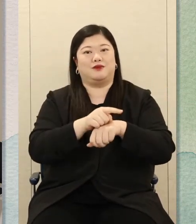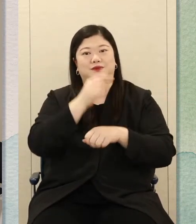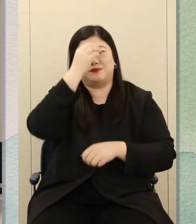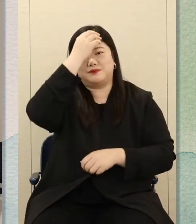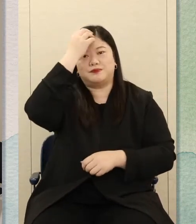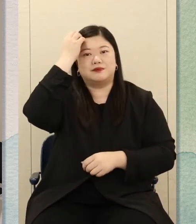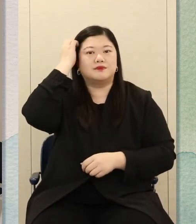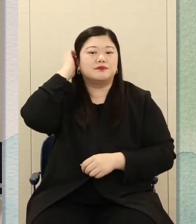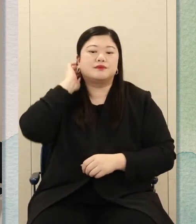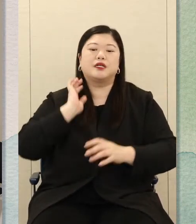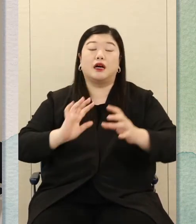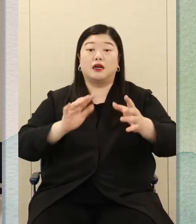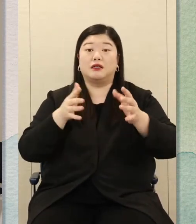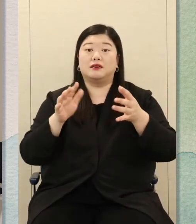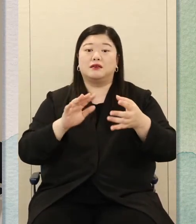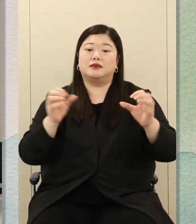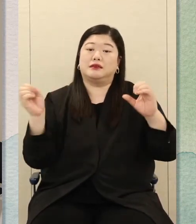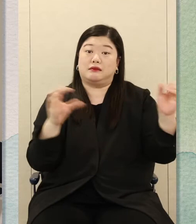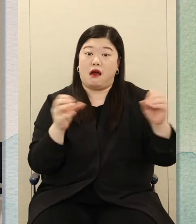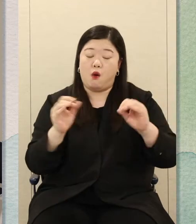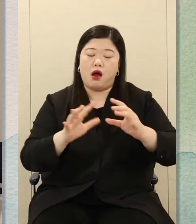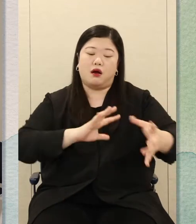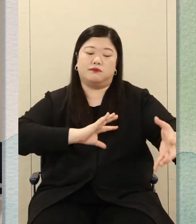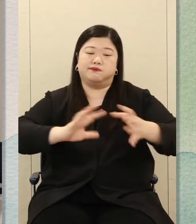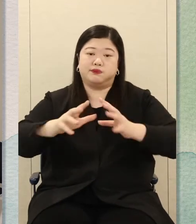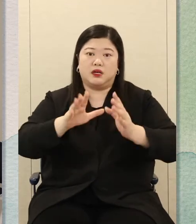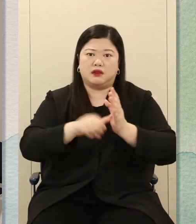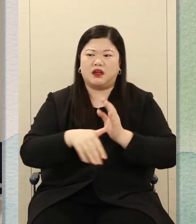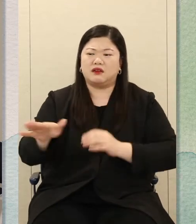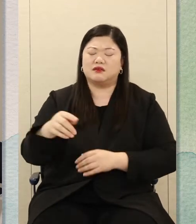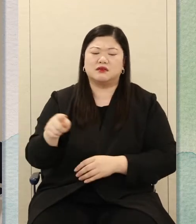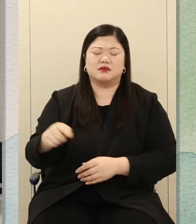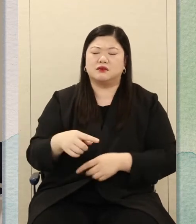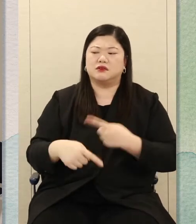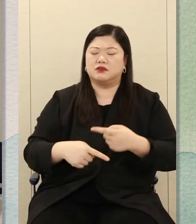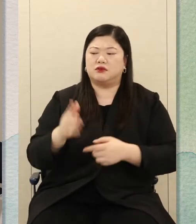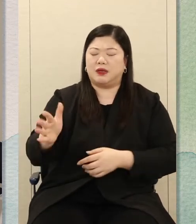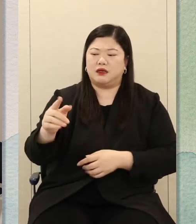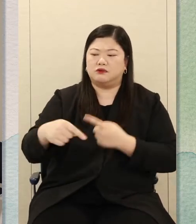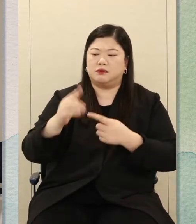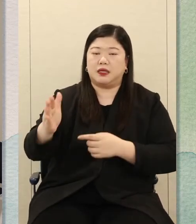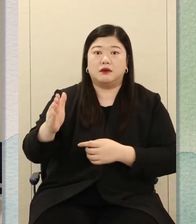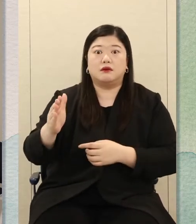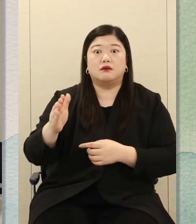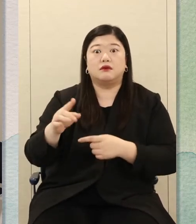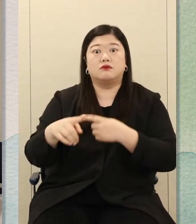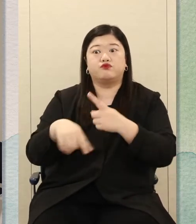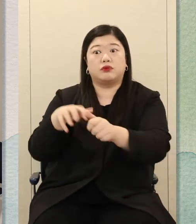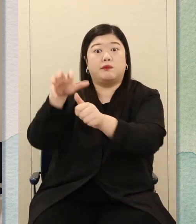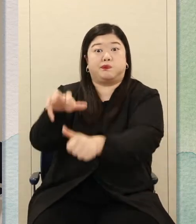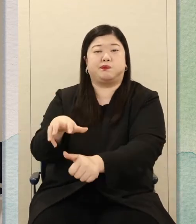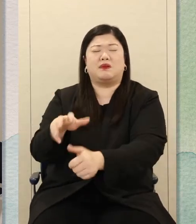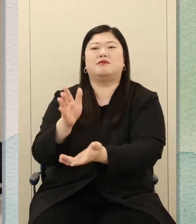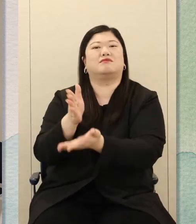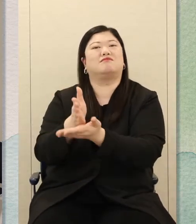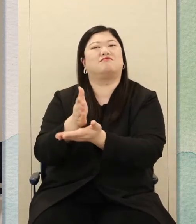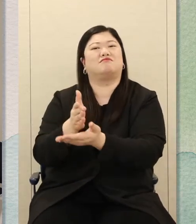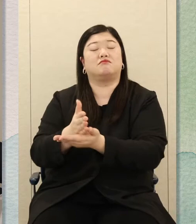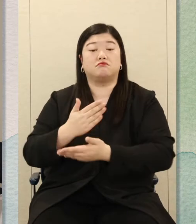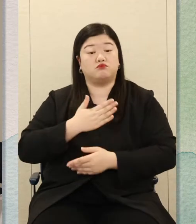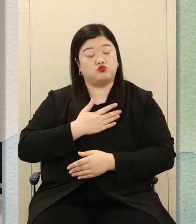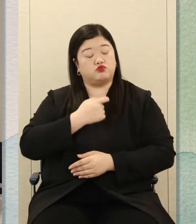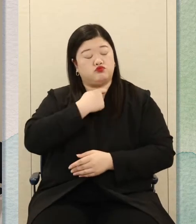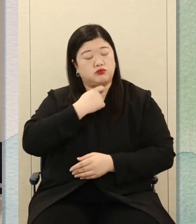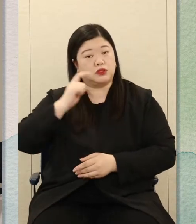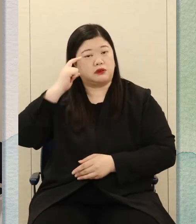예, 통제 없이 한다. 쉽게 말하면 예, 못할 얘기가 없어야 된다는 거예요. 예, 어떠한 수준의